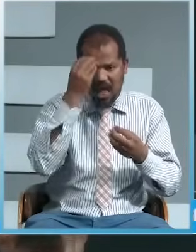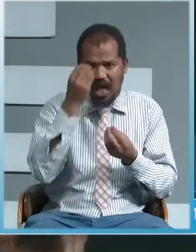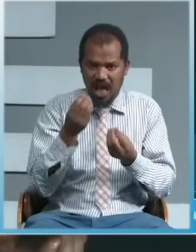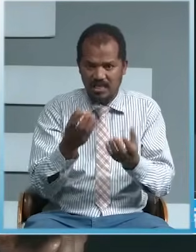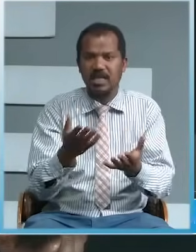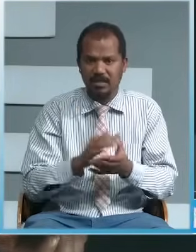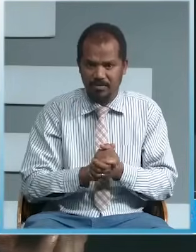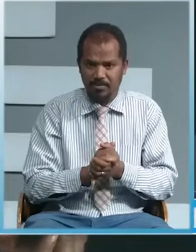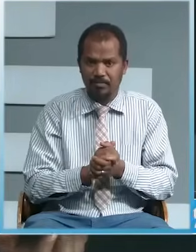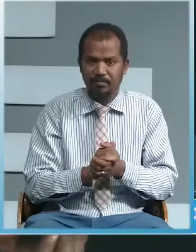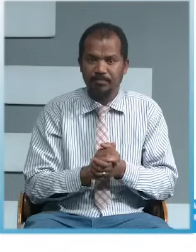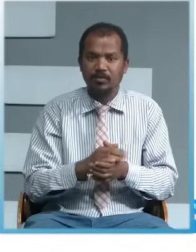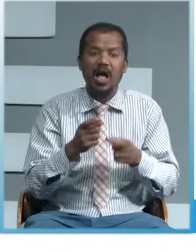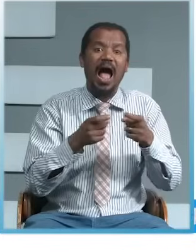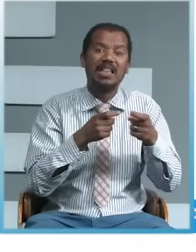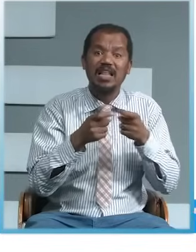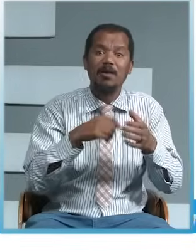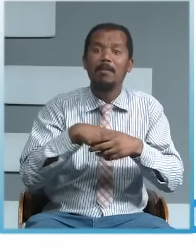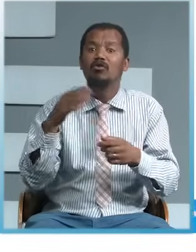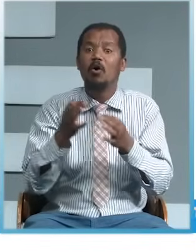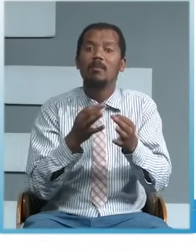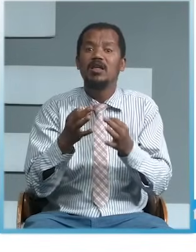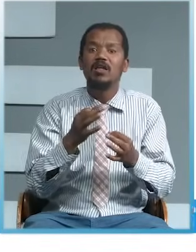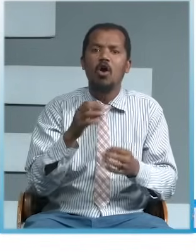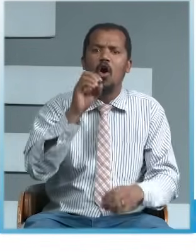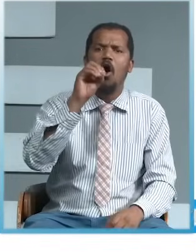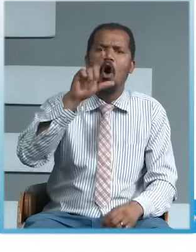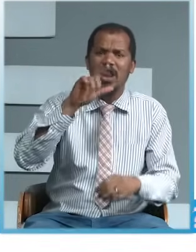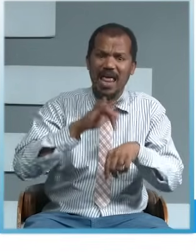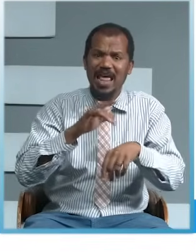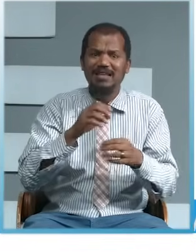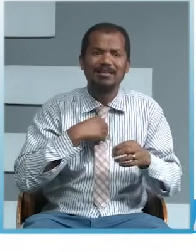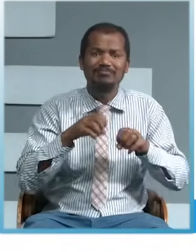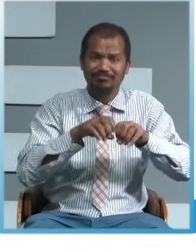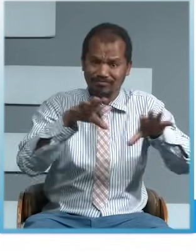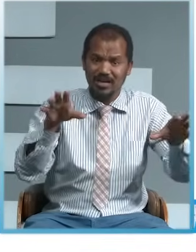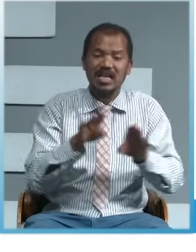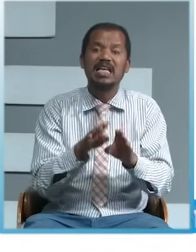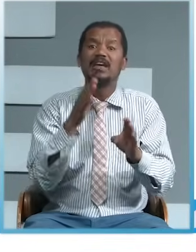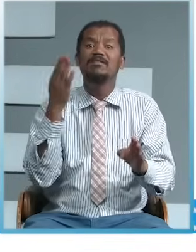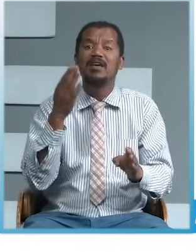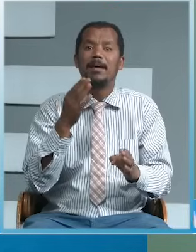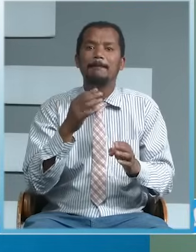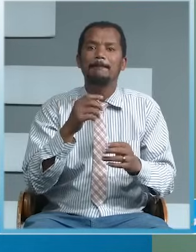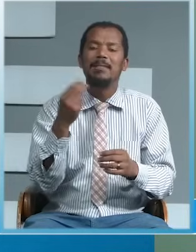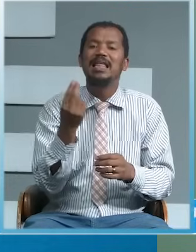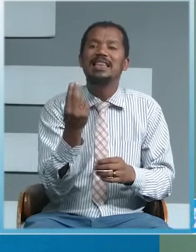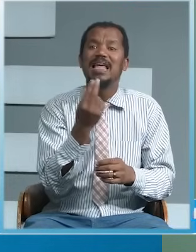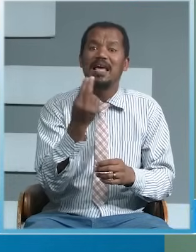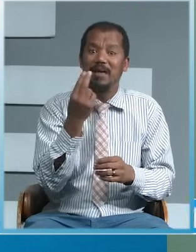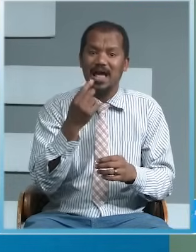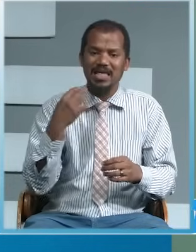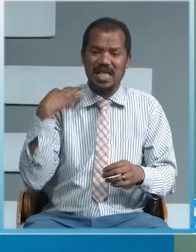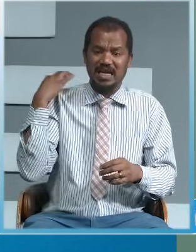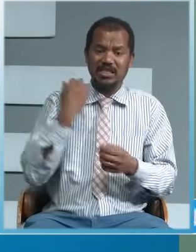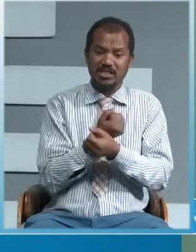ኢሜዳ አሳሰበ። አስተዳደሩ ባወጣው መግለጫ በኦንላይን ከመናገረው ሆነ ከመንከፍተው ማስፈንጠሪያ